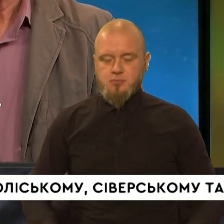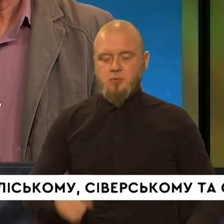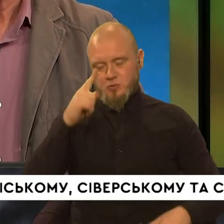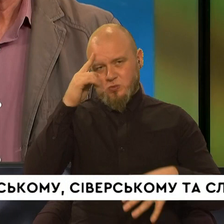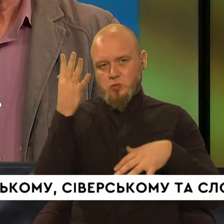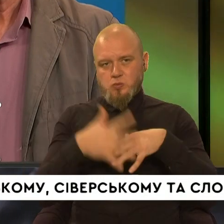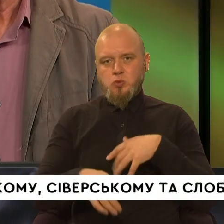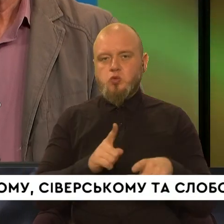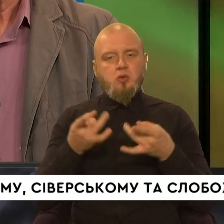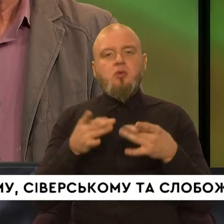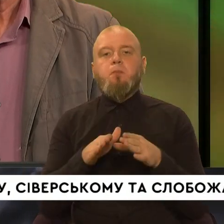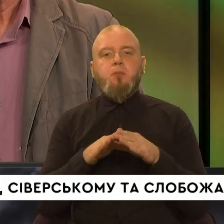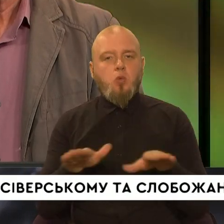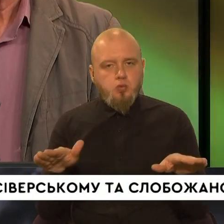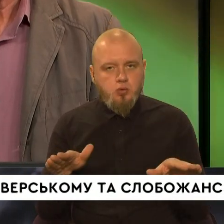Зрозуміло, що не просто